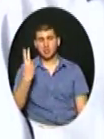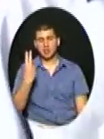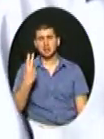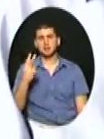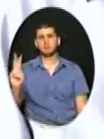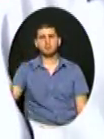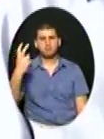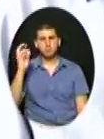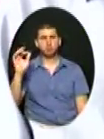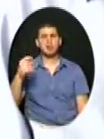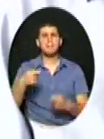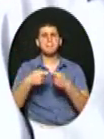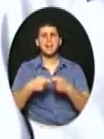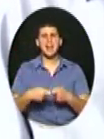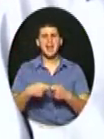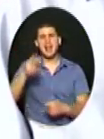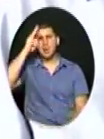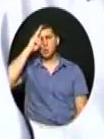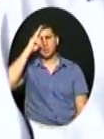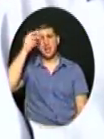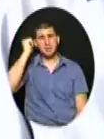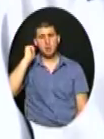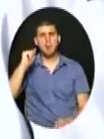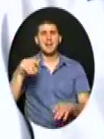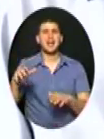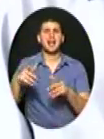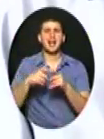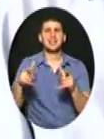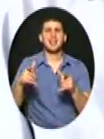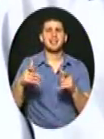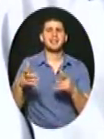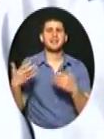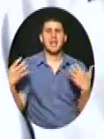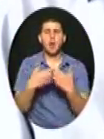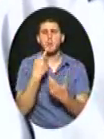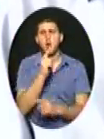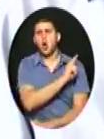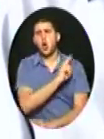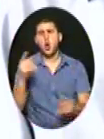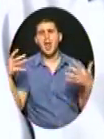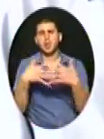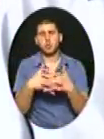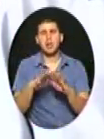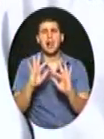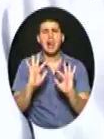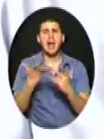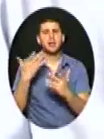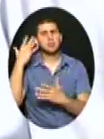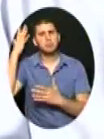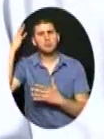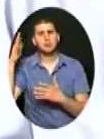הקריאות של פעילי הליכוד אתמול בגני התערוכה שאמרו לא לאחדות לאן פניו של